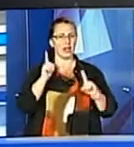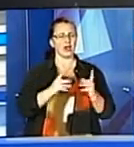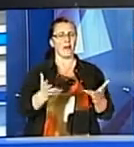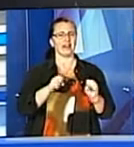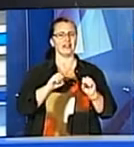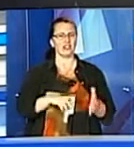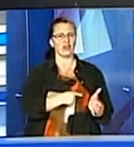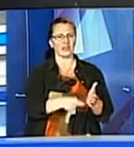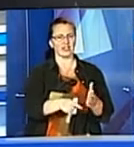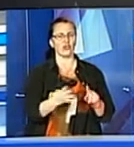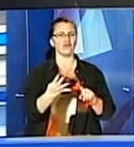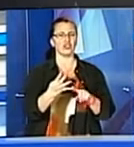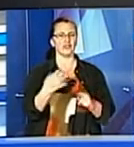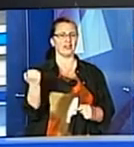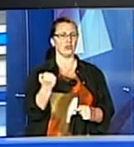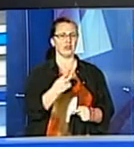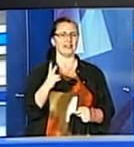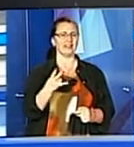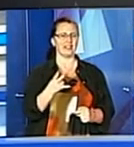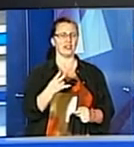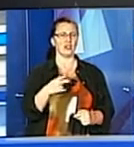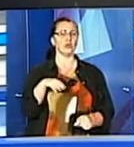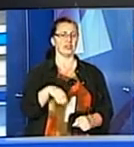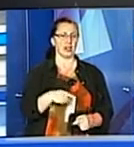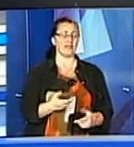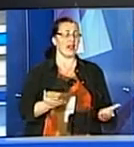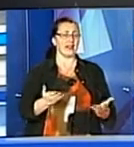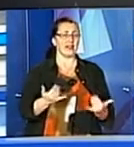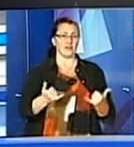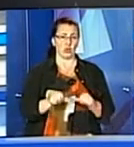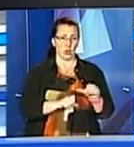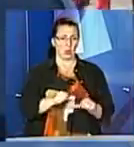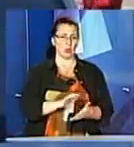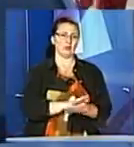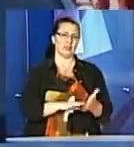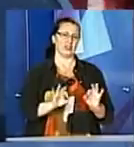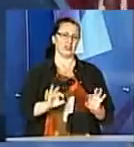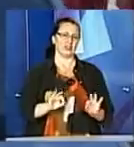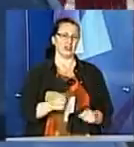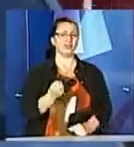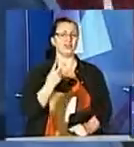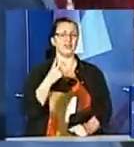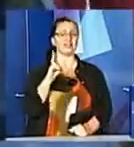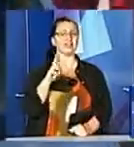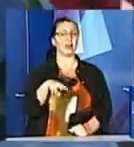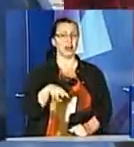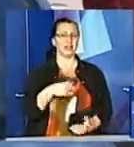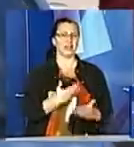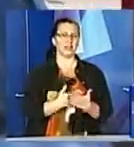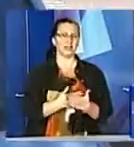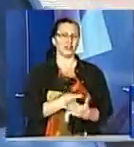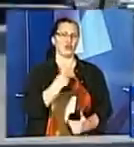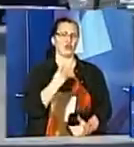відзначати це свято в 4-ту неділю травня. Яким воно було цьогоріч – далі. 12 кілометрів та близько